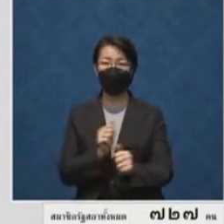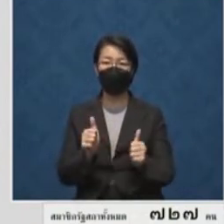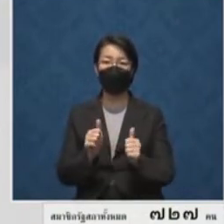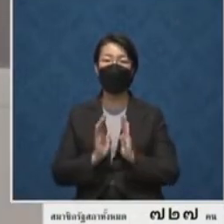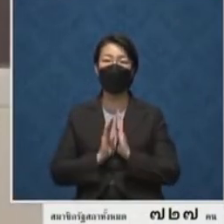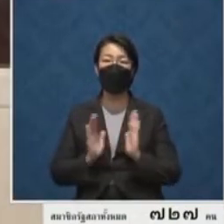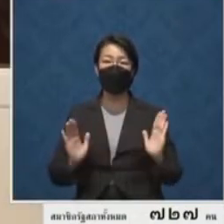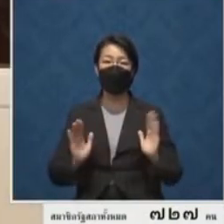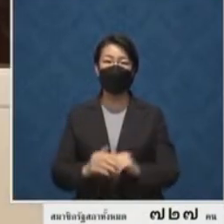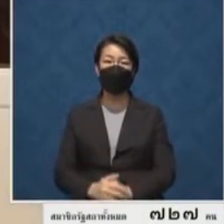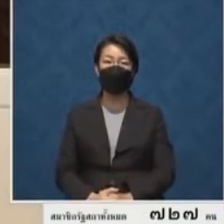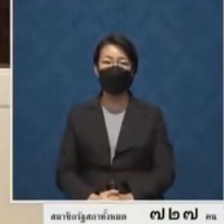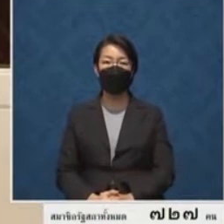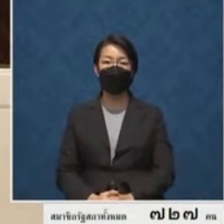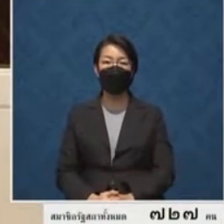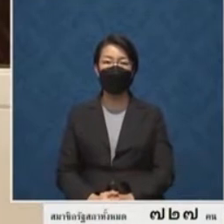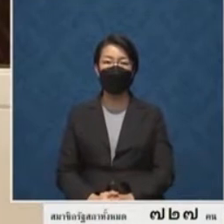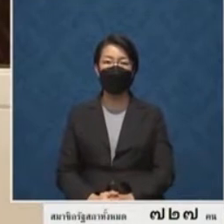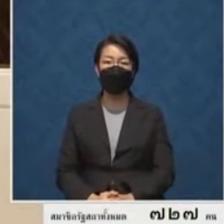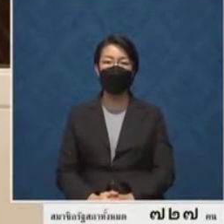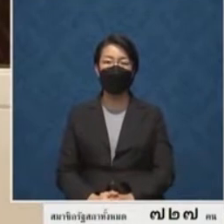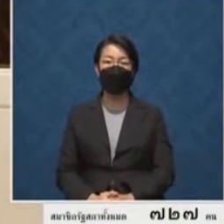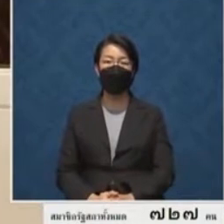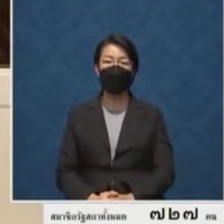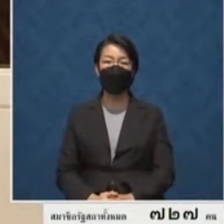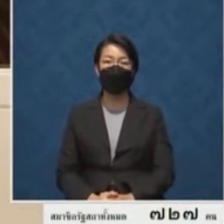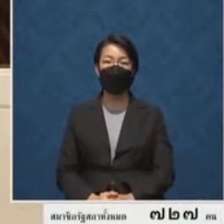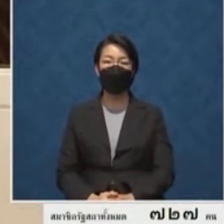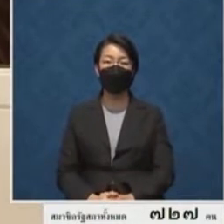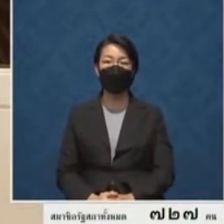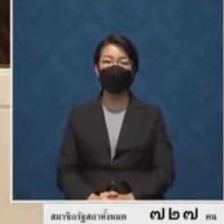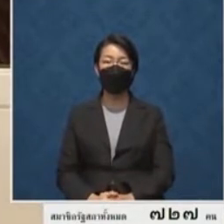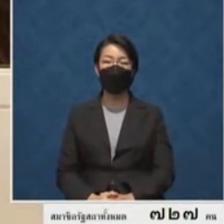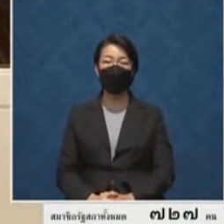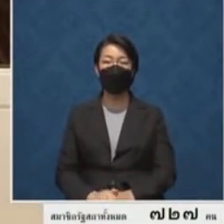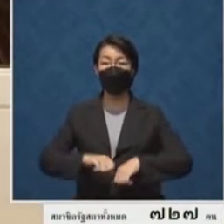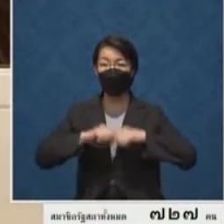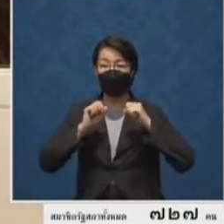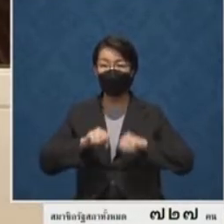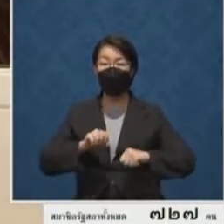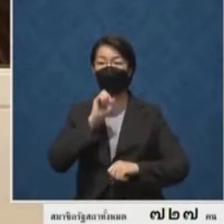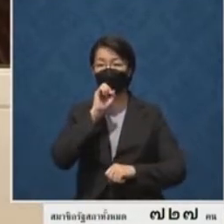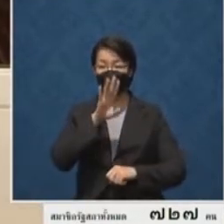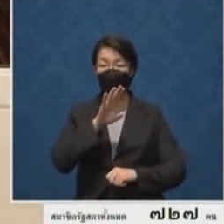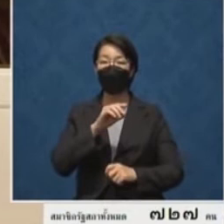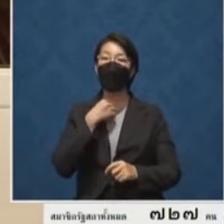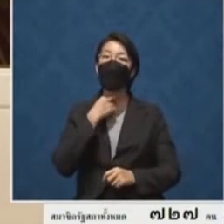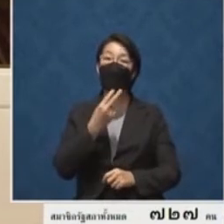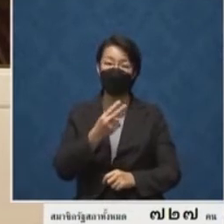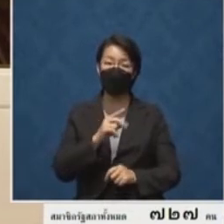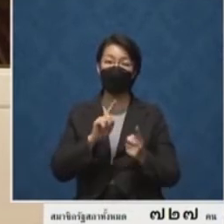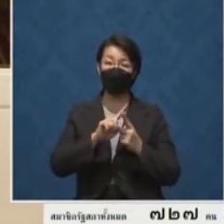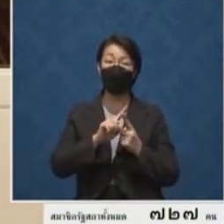ณครับการลงมตินั้นผู้ใดเห็นควรรับหลักการกรุณากล่าวคำว่ารับหลัก